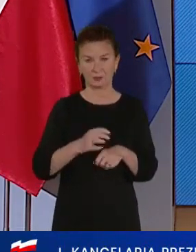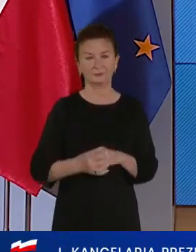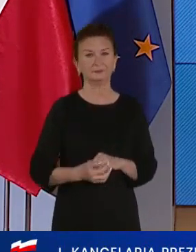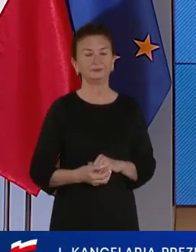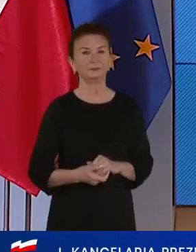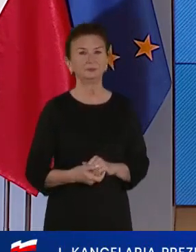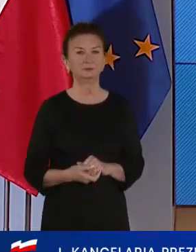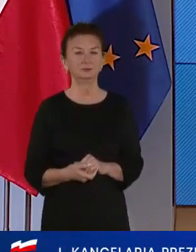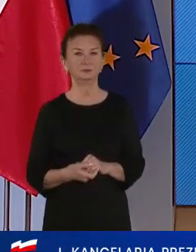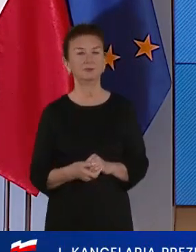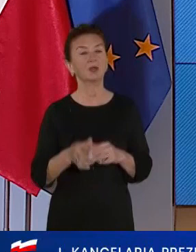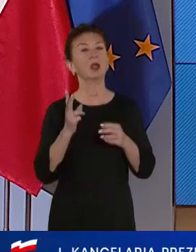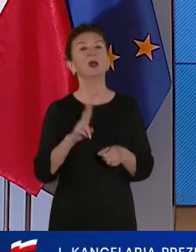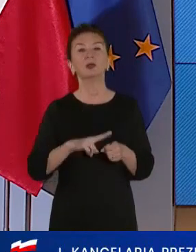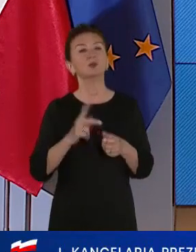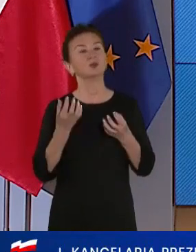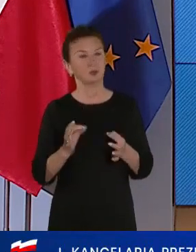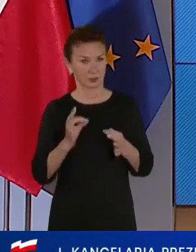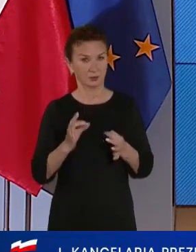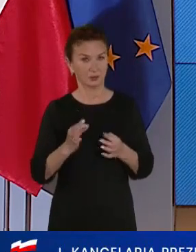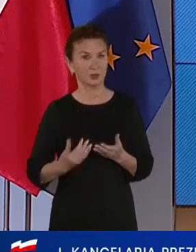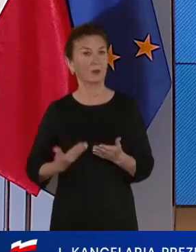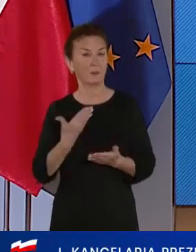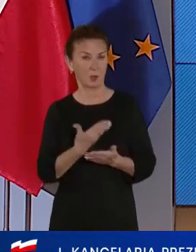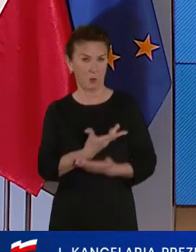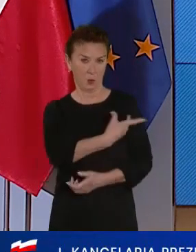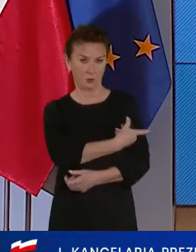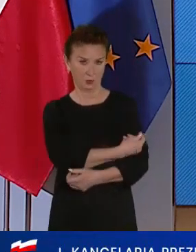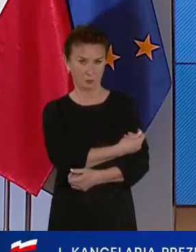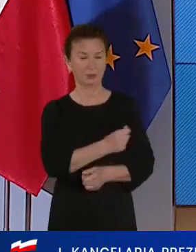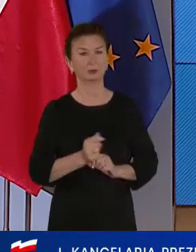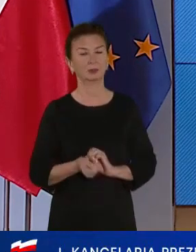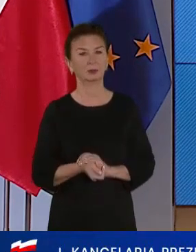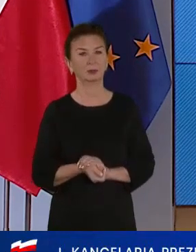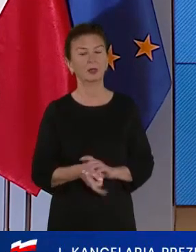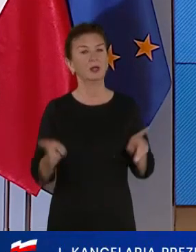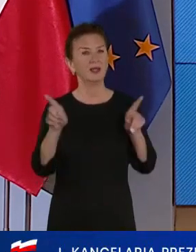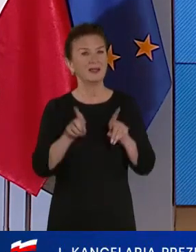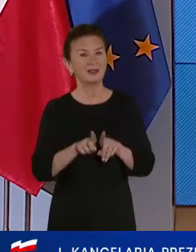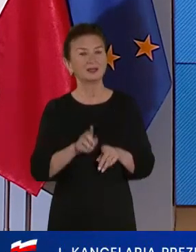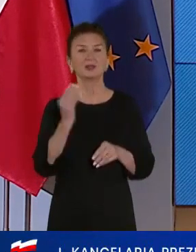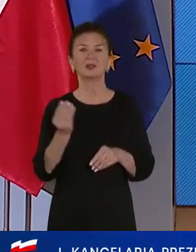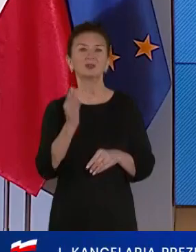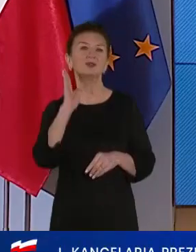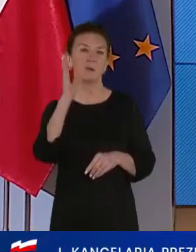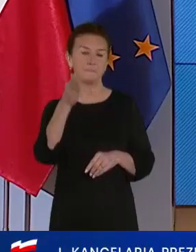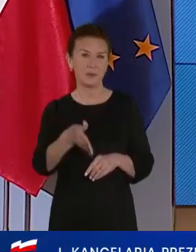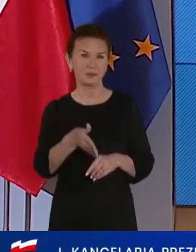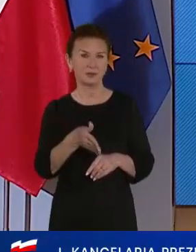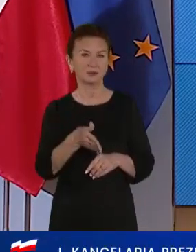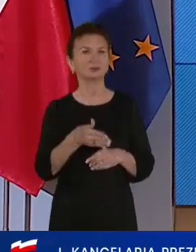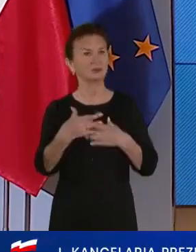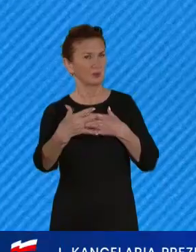szczepionkę dzisiaj proponują. Też przed nami jest okres świąt